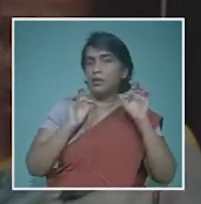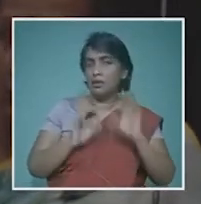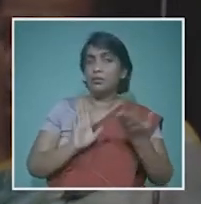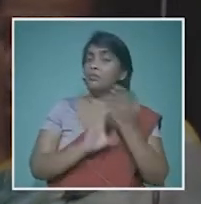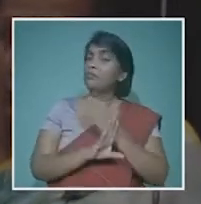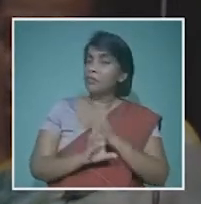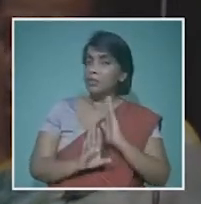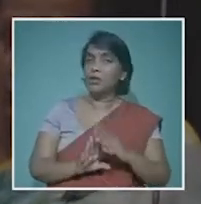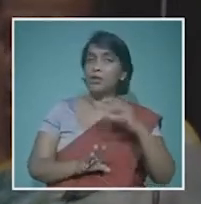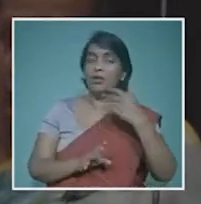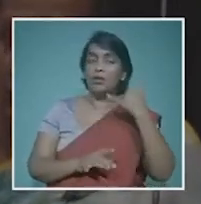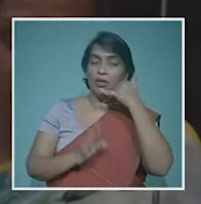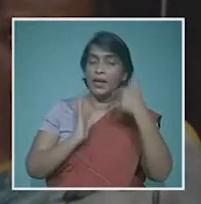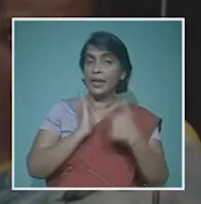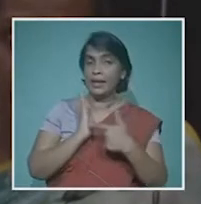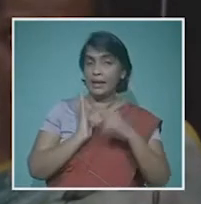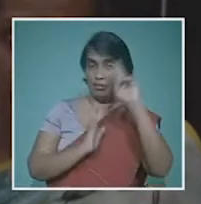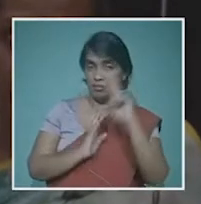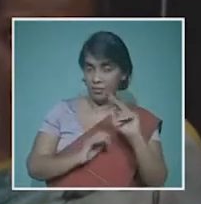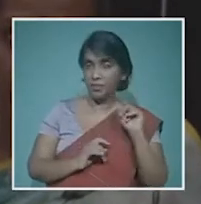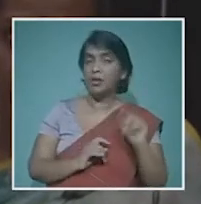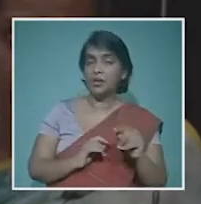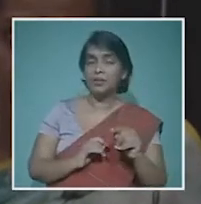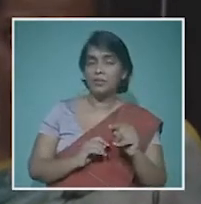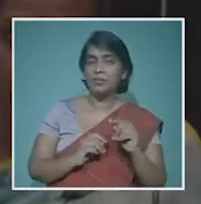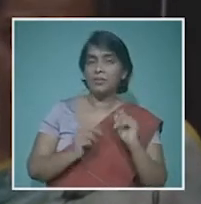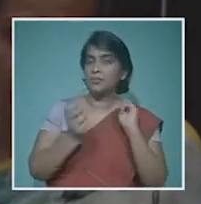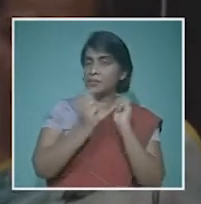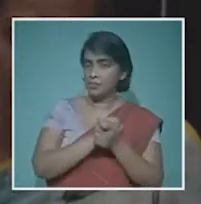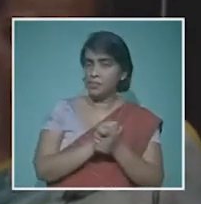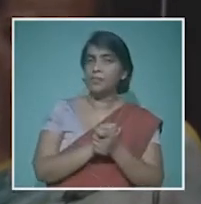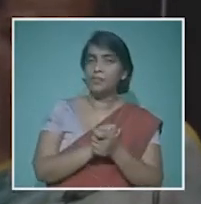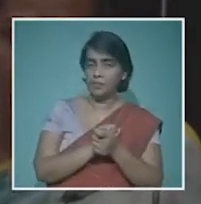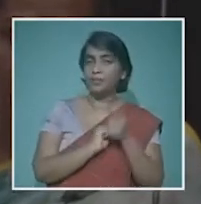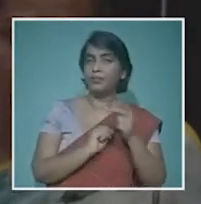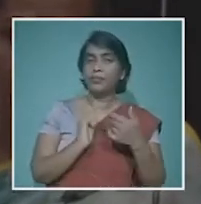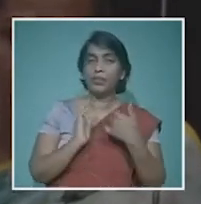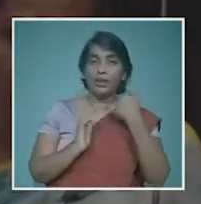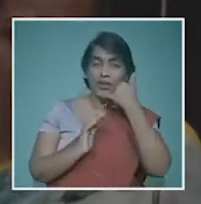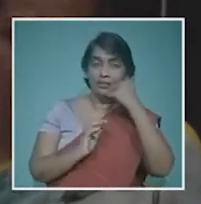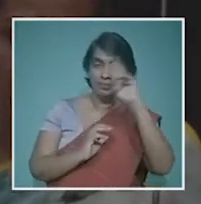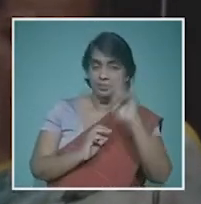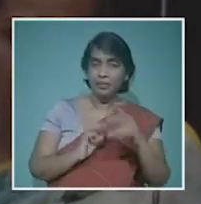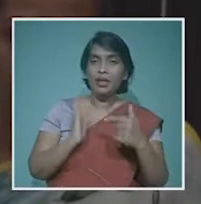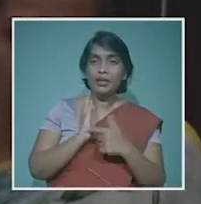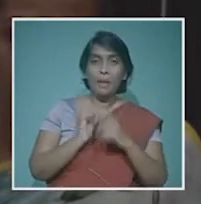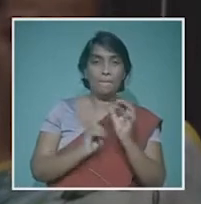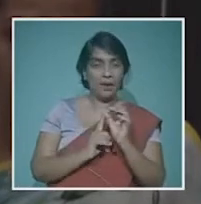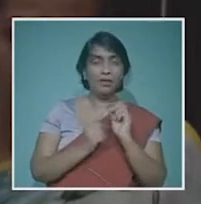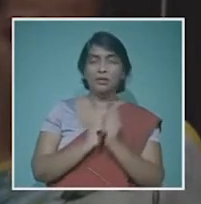කාලේ විදුලි සංදේශ දෙපාර්තමේන්තුව ටෙලිකොම් කරා. විදුලි සංදේශ දෙපාර්තමේන්තුව ටෙලිකොම් කරනකොට කට්ටිය කෑ